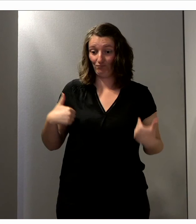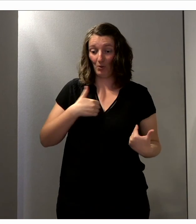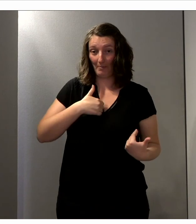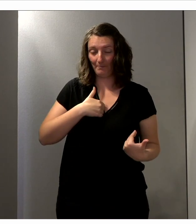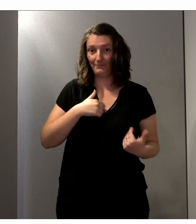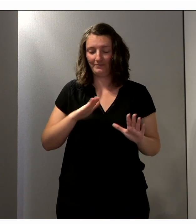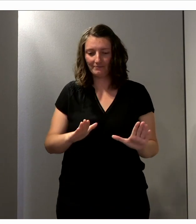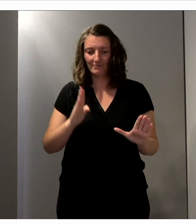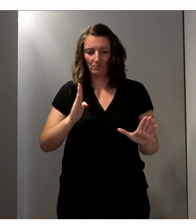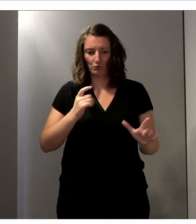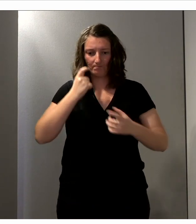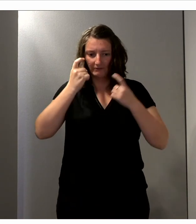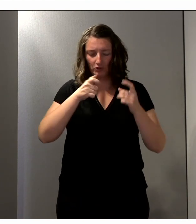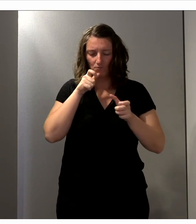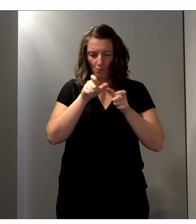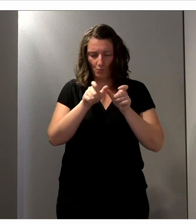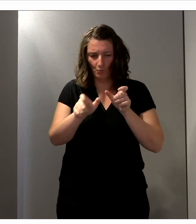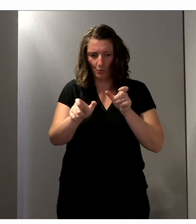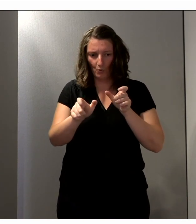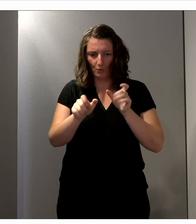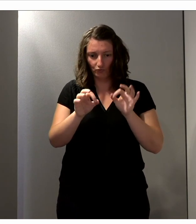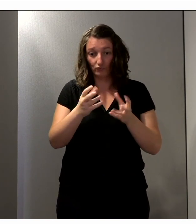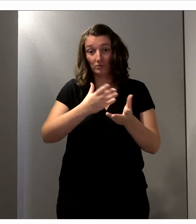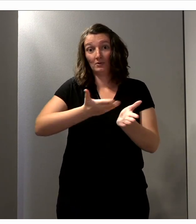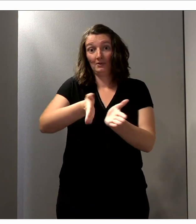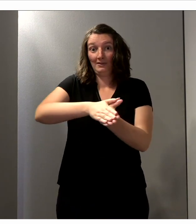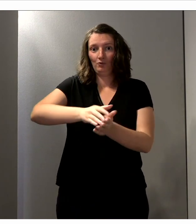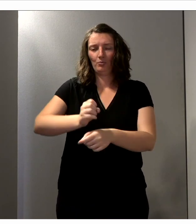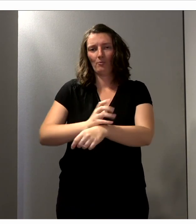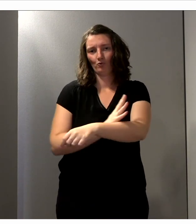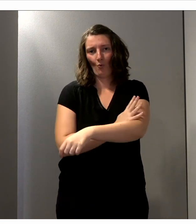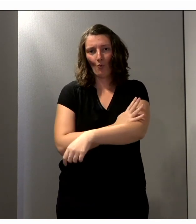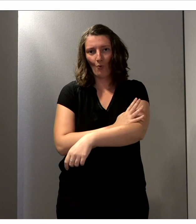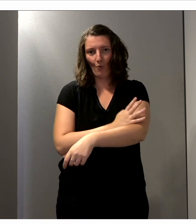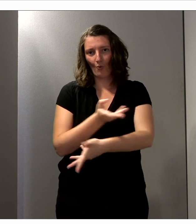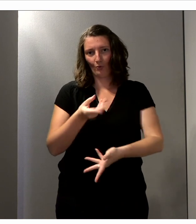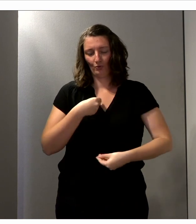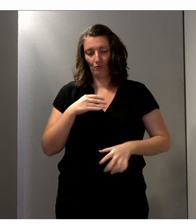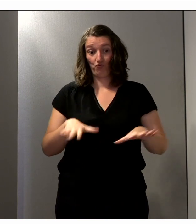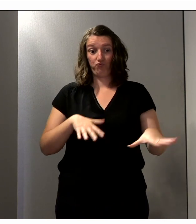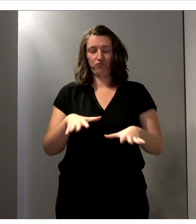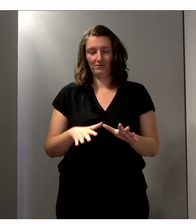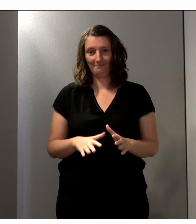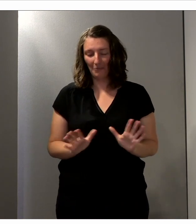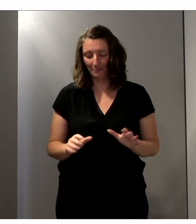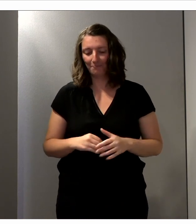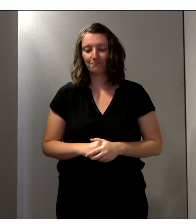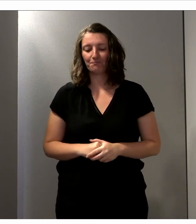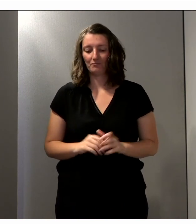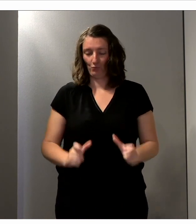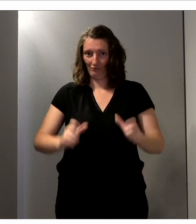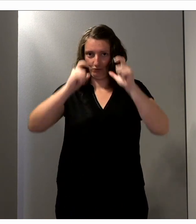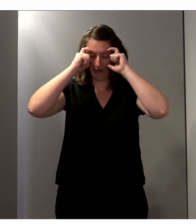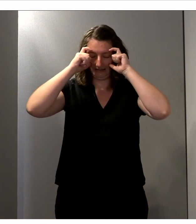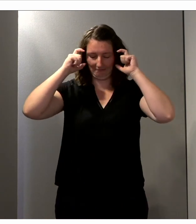je dois chercher, je dois trouver tous mes mots. Et l'émotion, c'est encore une salade. Donc, je mets mes